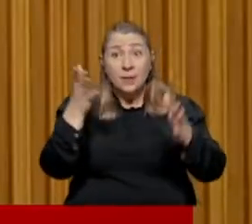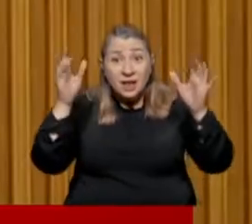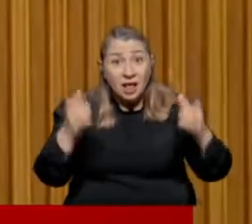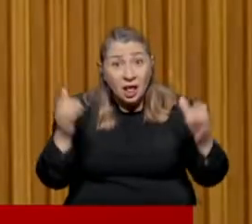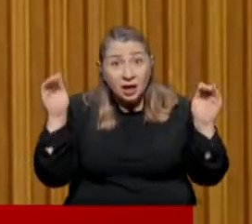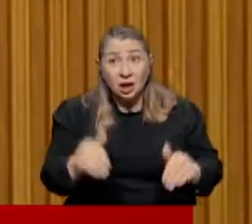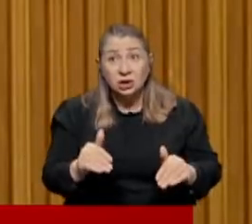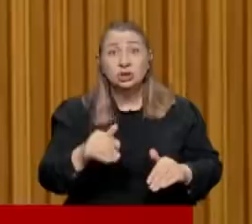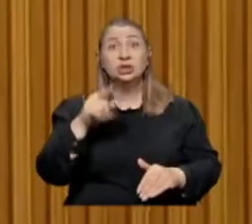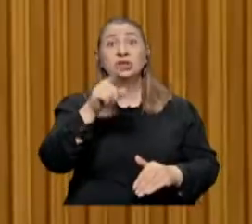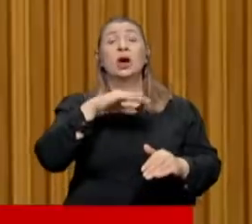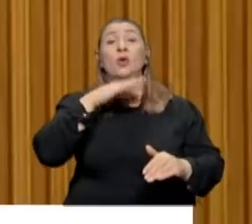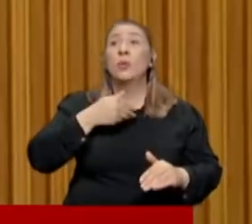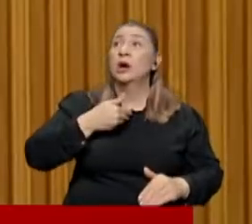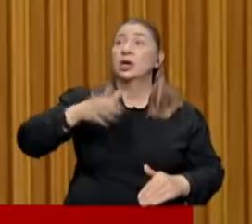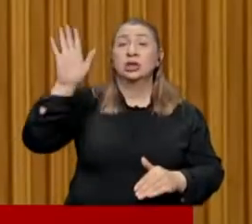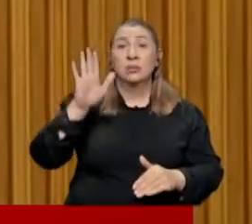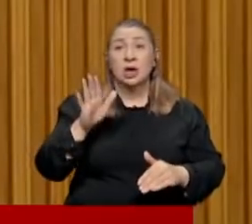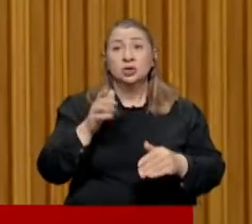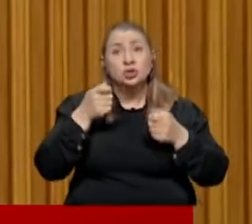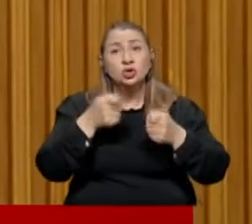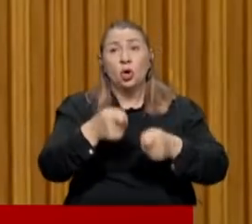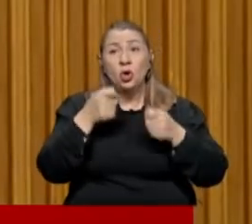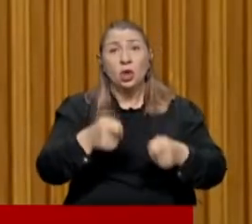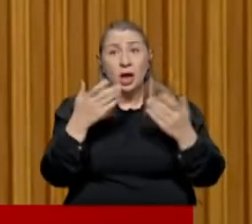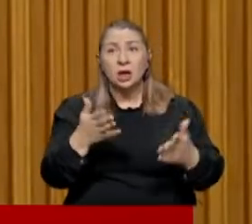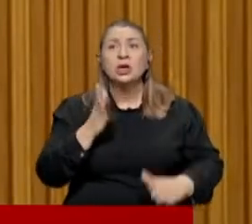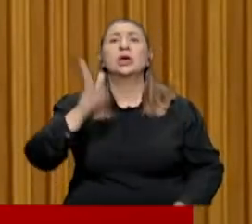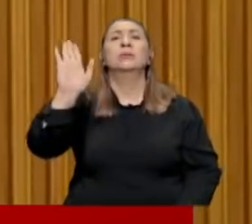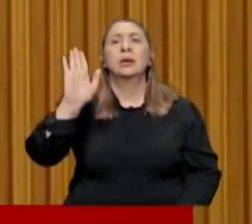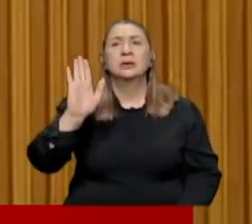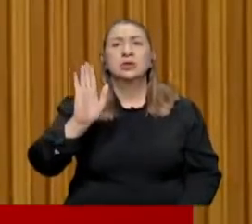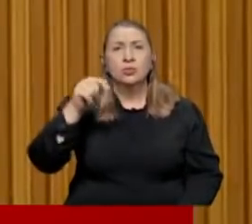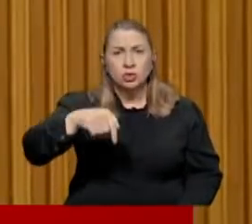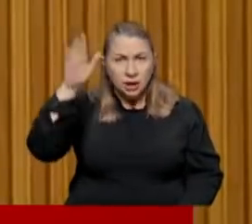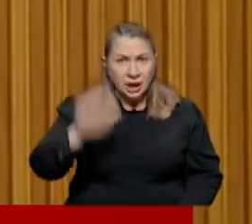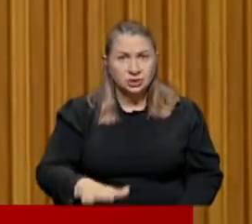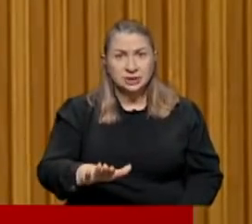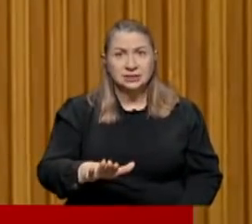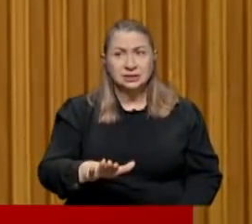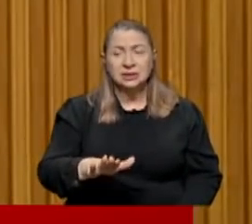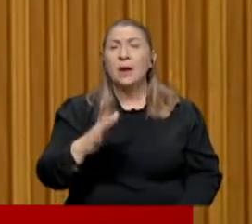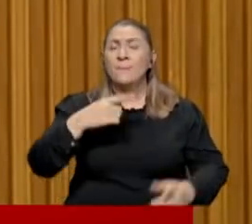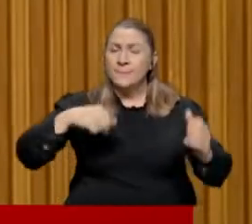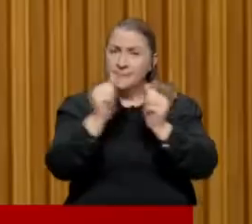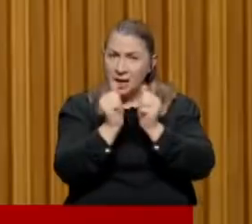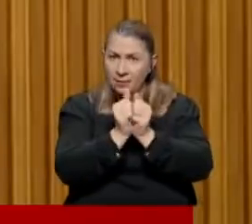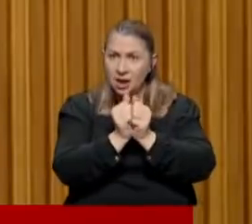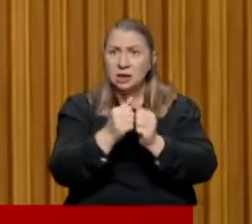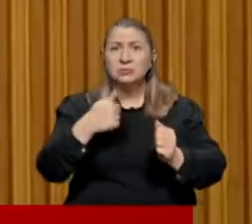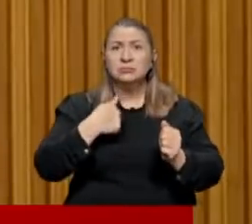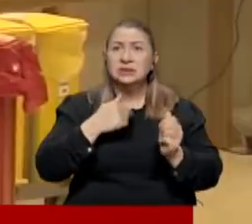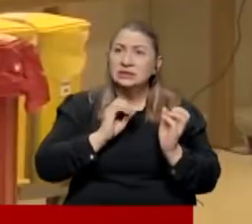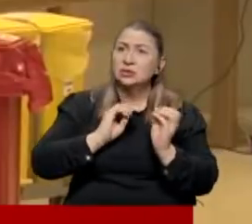noktaya geldi ki sizi yurtdışına gitmeye zorluyorlar gitmeyin burada kalacaksınız beraber